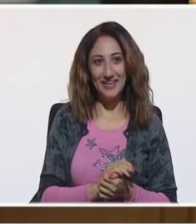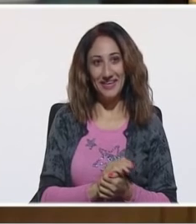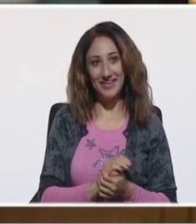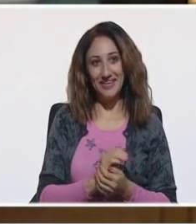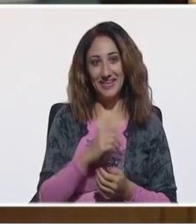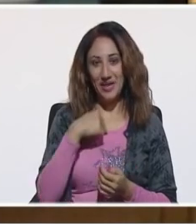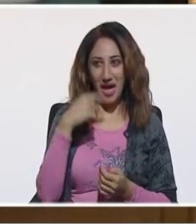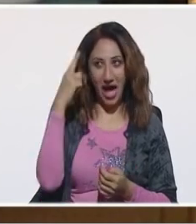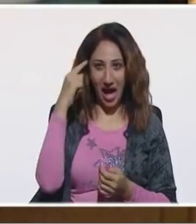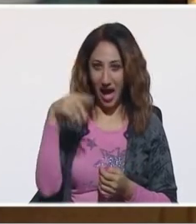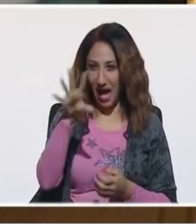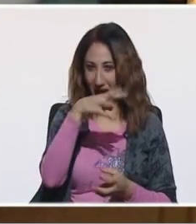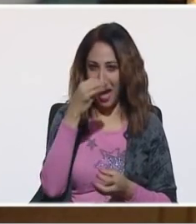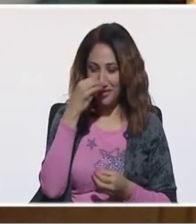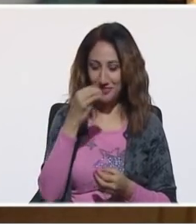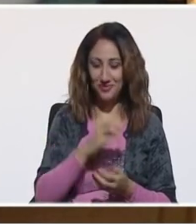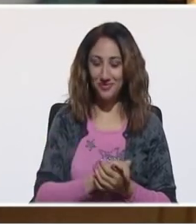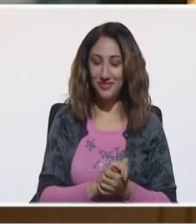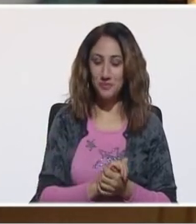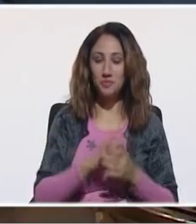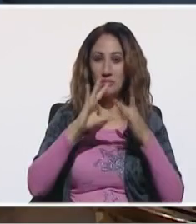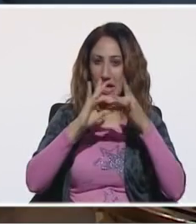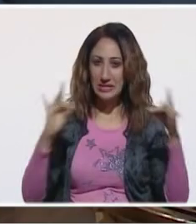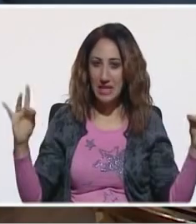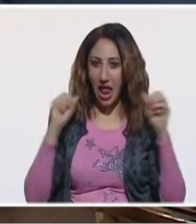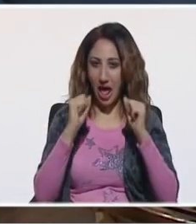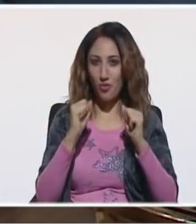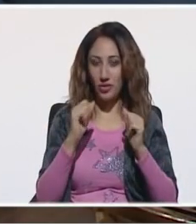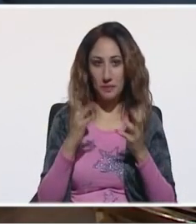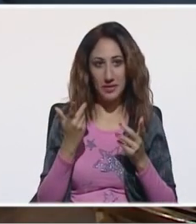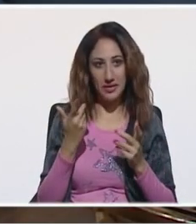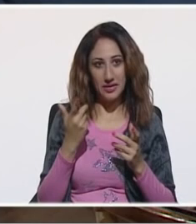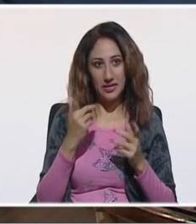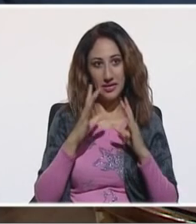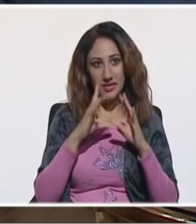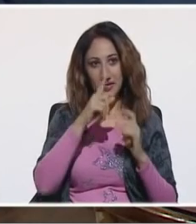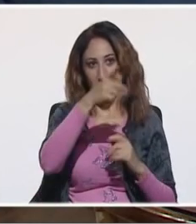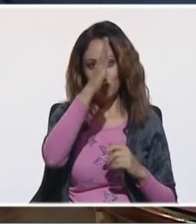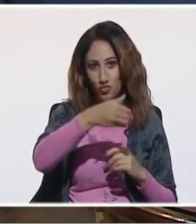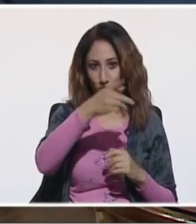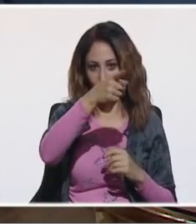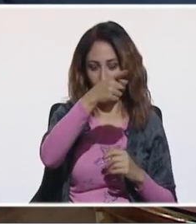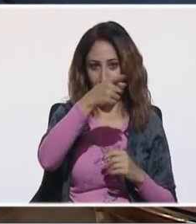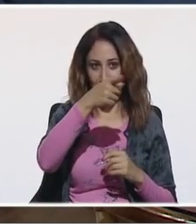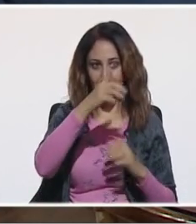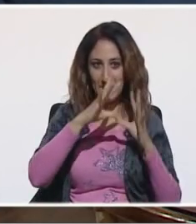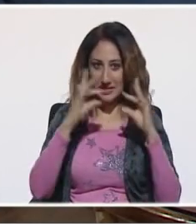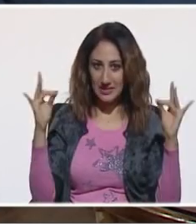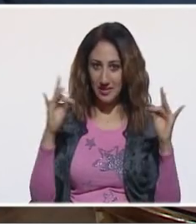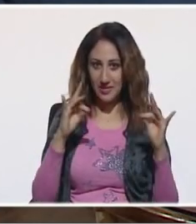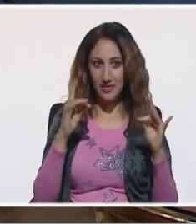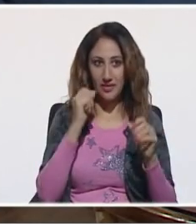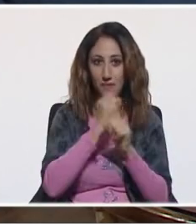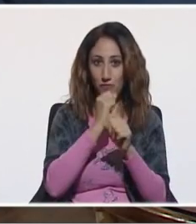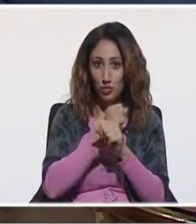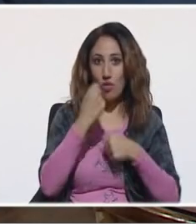بحكم معرفتي بالجميع. طيب كسوله جدا. كسوله انا؟ لا انت مش كسوله برضه في الشغل.